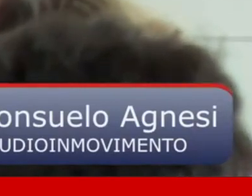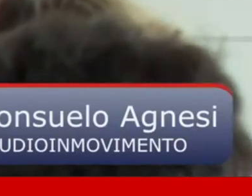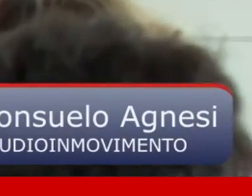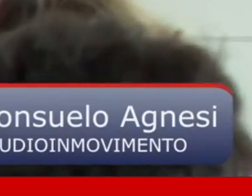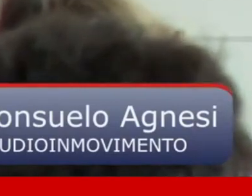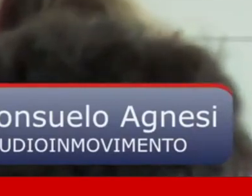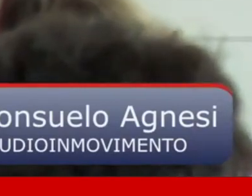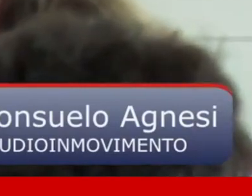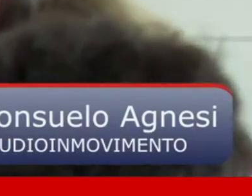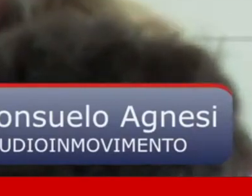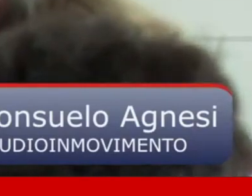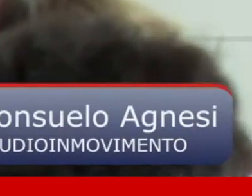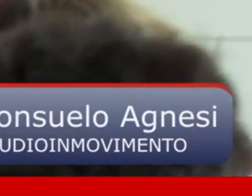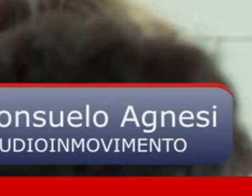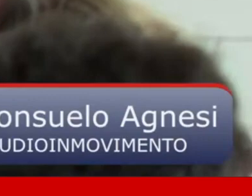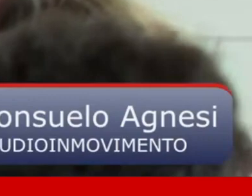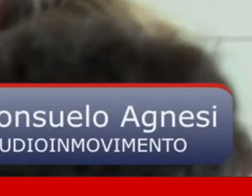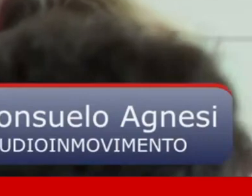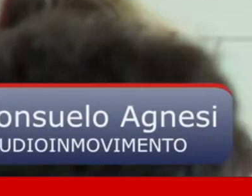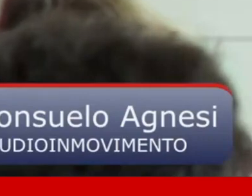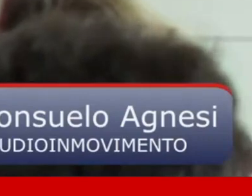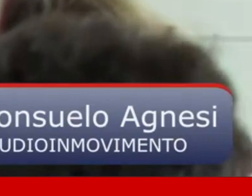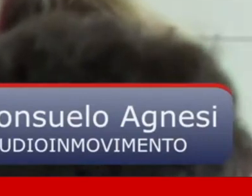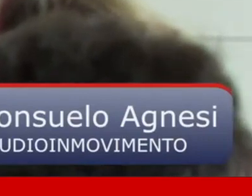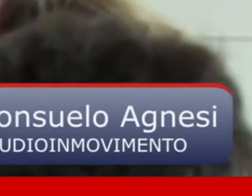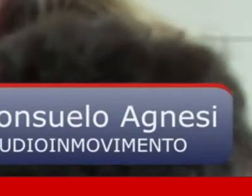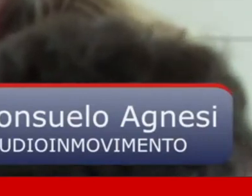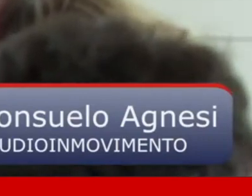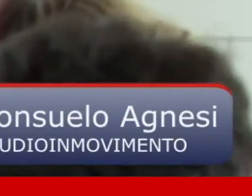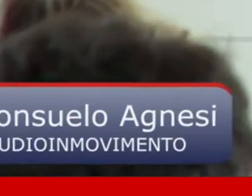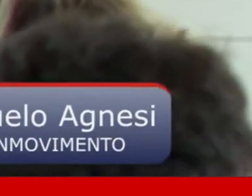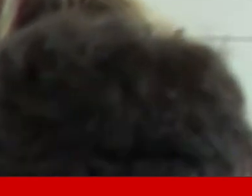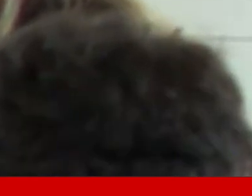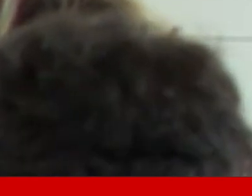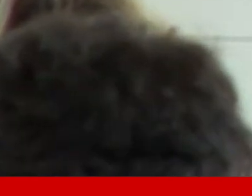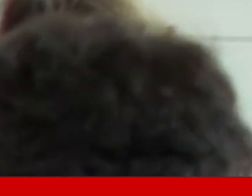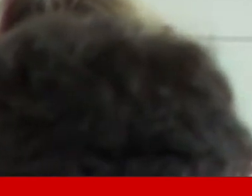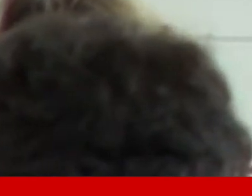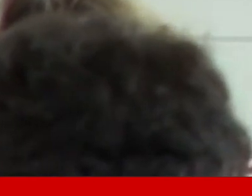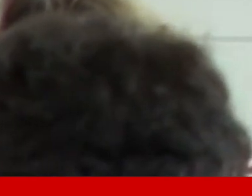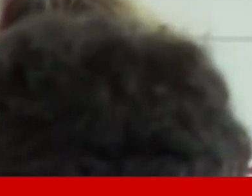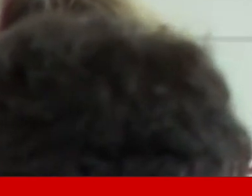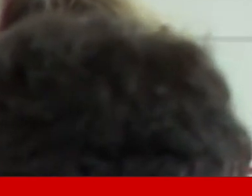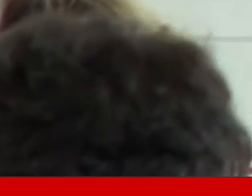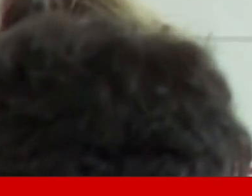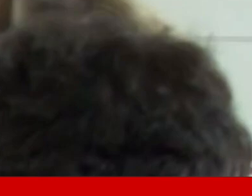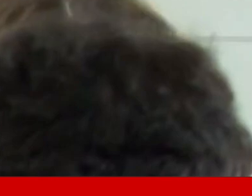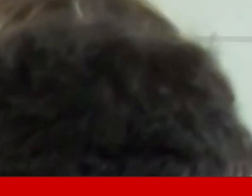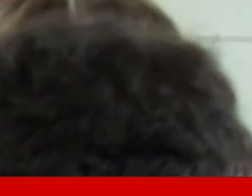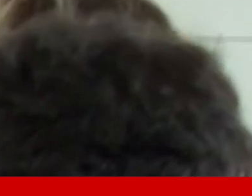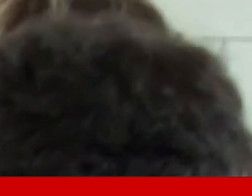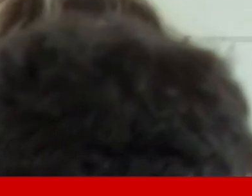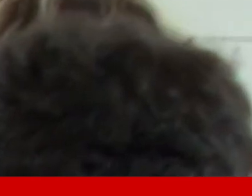luogo da dove tutto è iniziato. Voglio dire, e quindi io sono Consuelo e